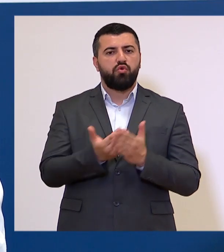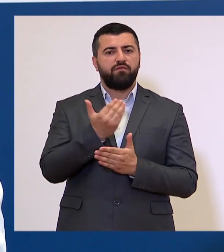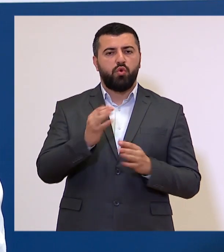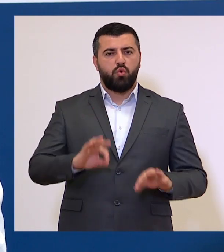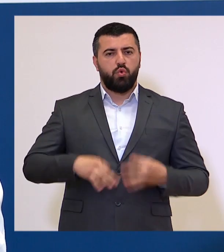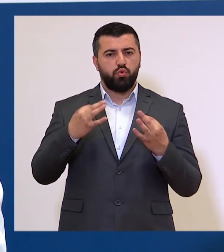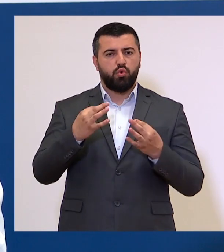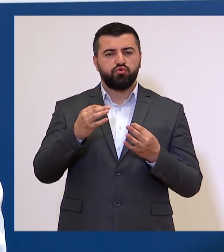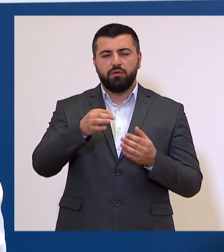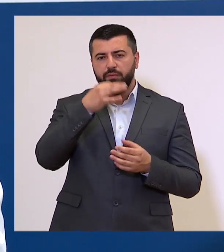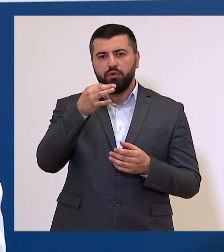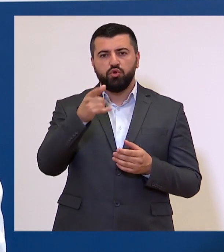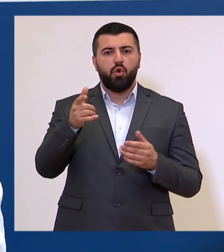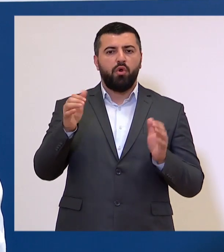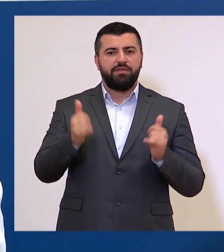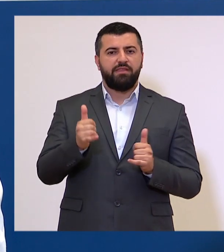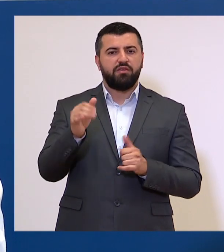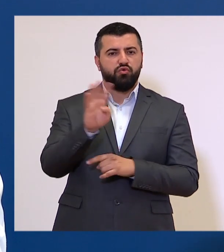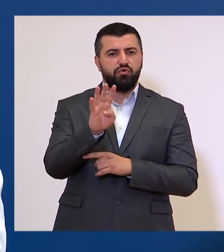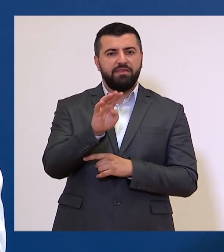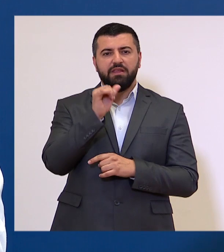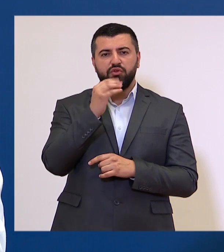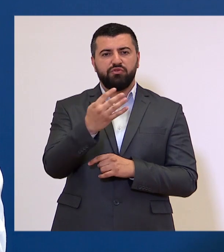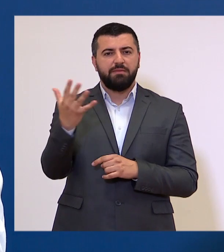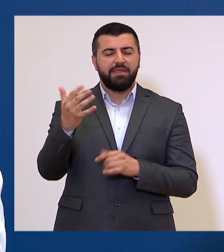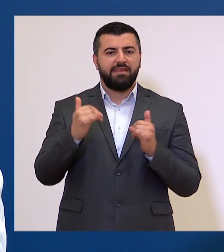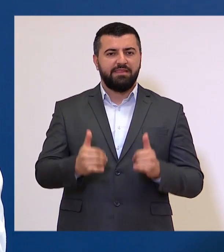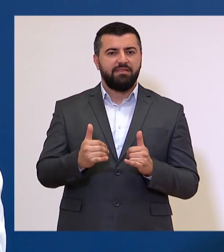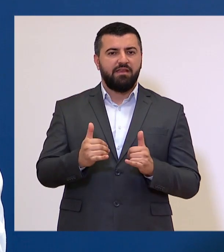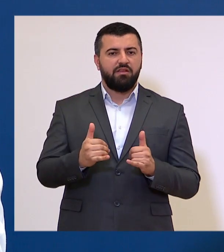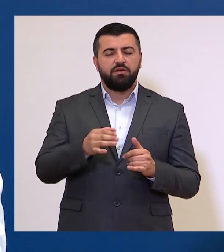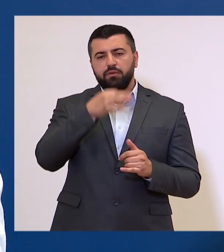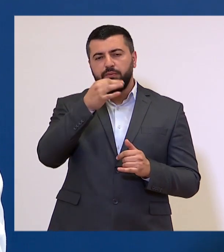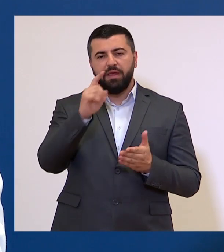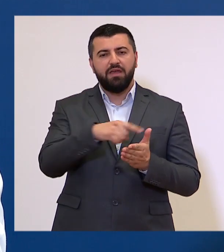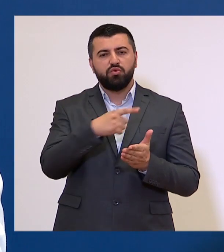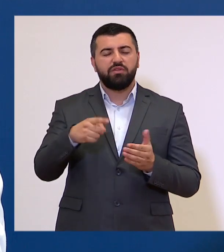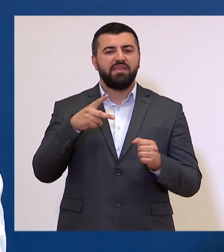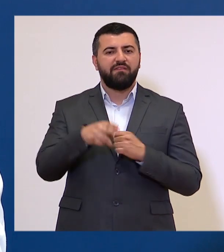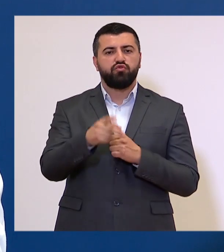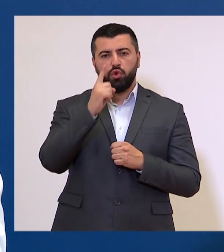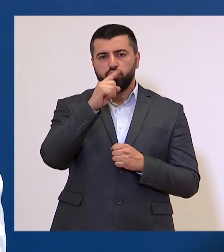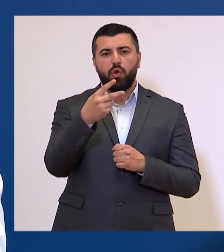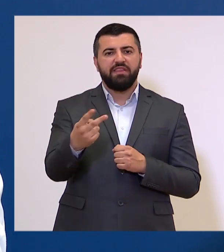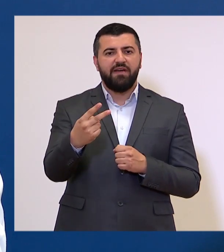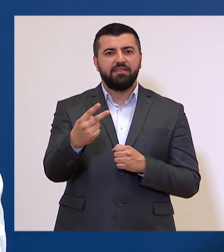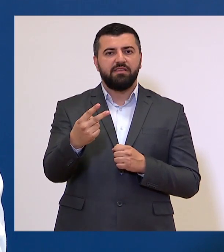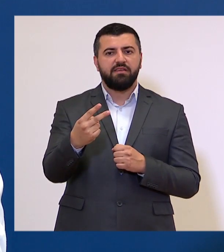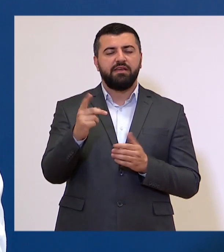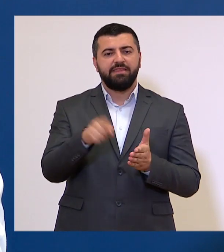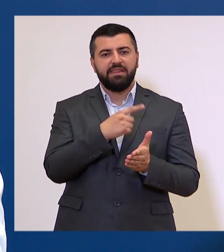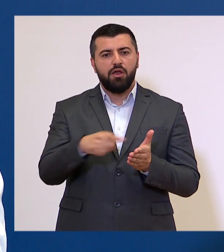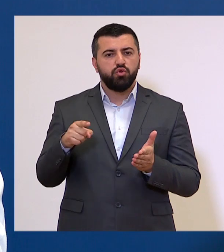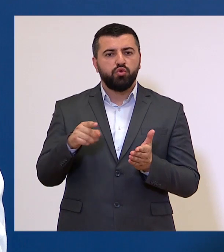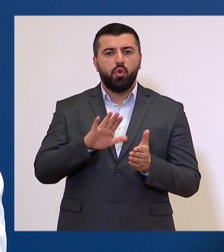Od jutrošnjeg presjeka pa do 16.45 danas laboratorije institute su završile 125